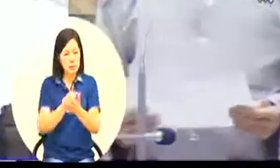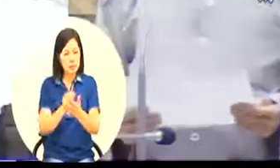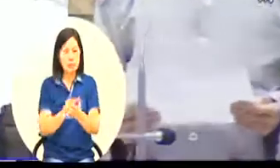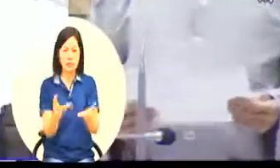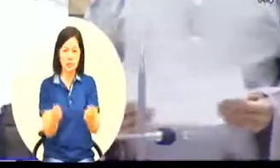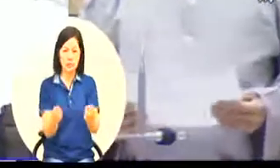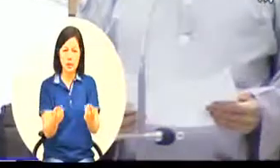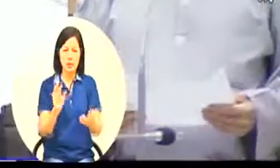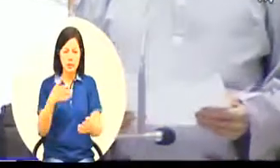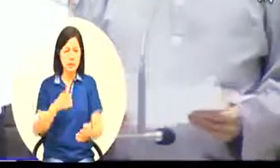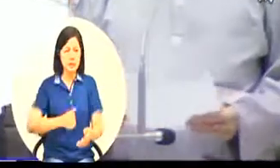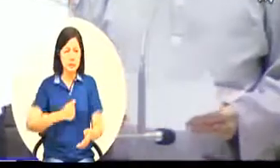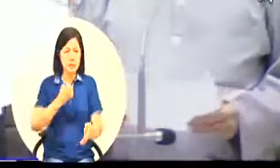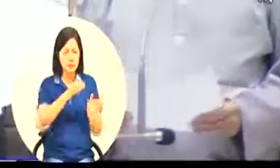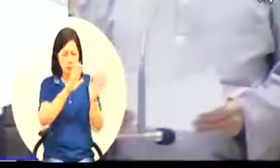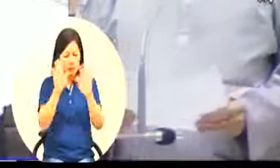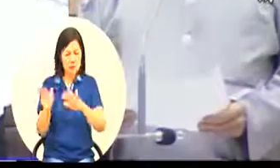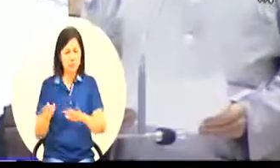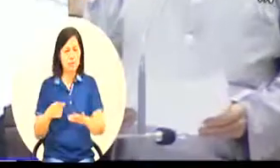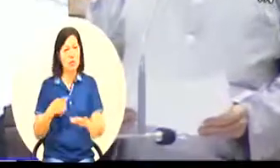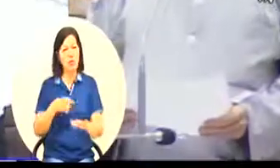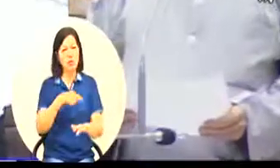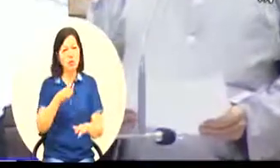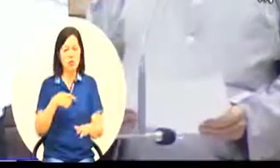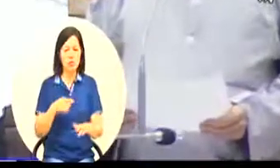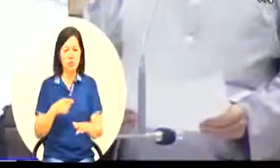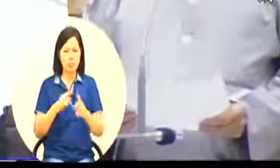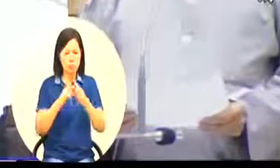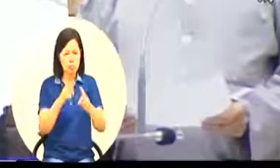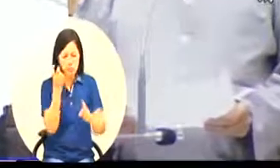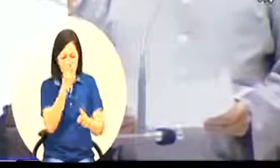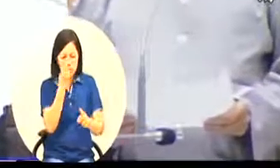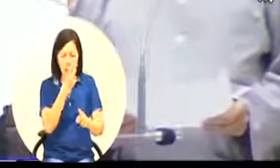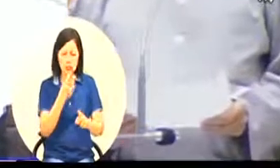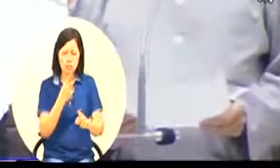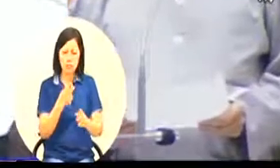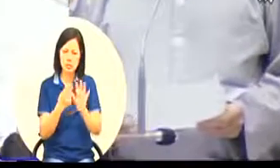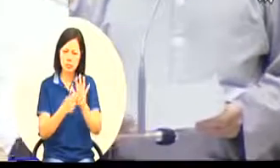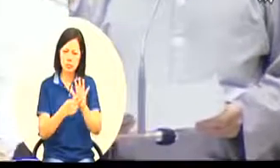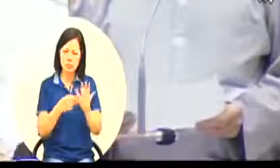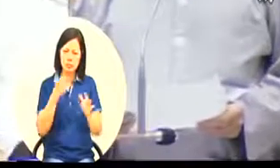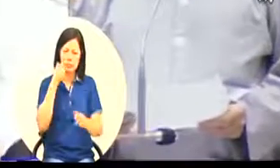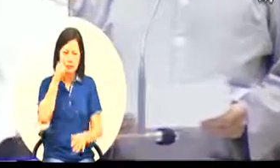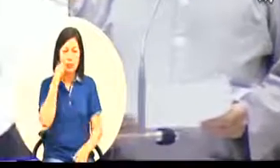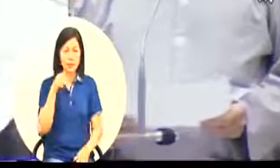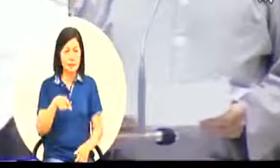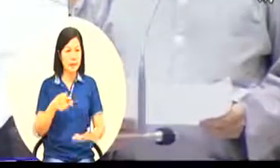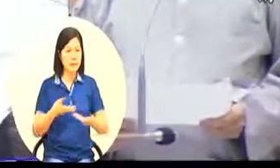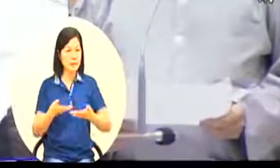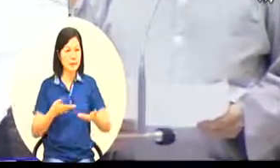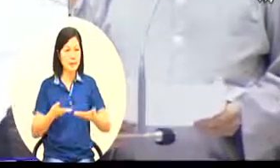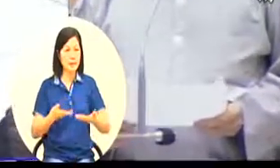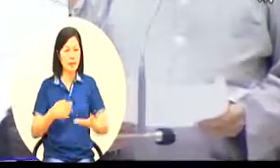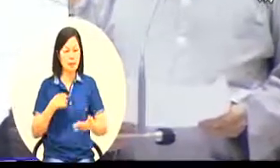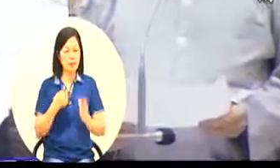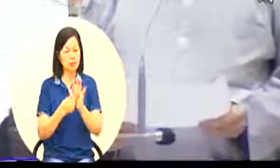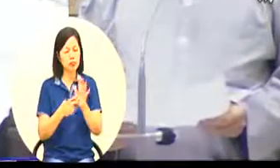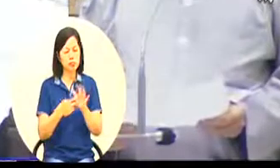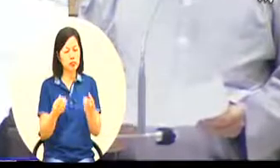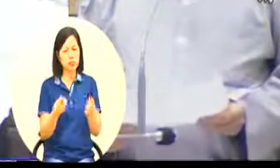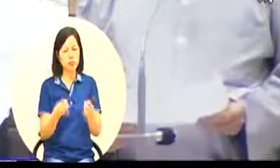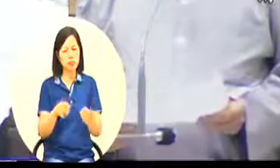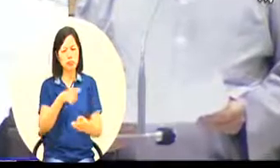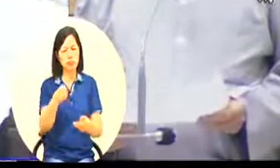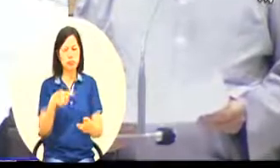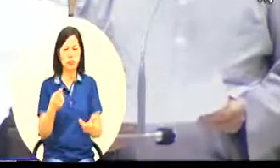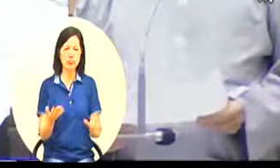影，但是实际上是，咱临床上即马无多解说是有影吼，但是这個部分当然无多解说，咱都伫